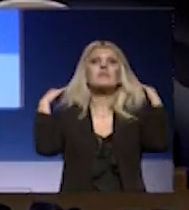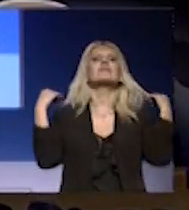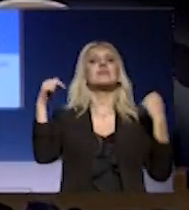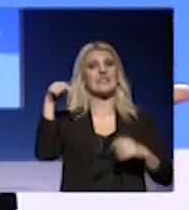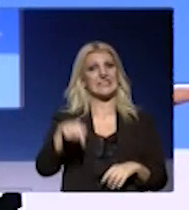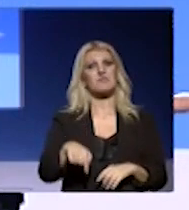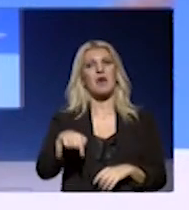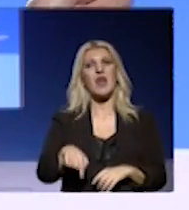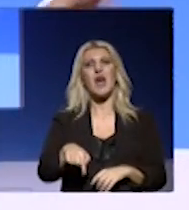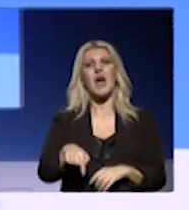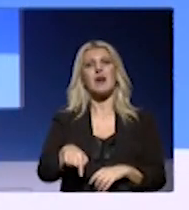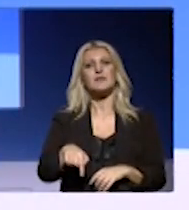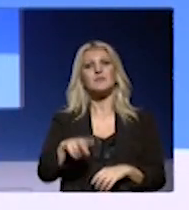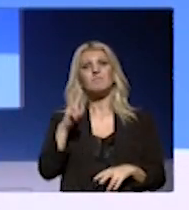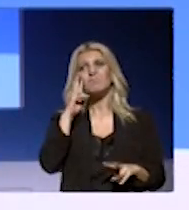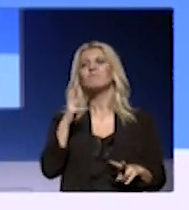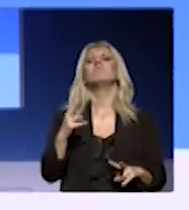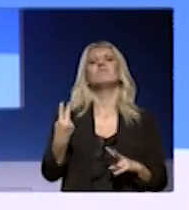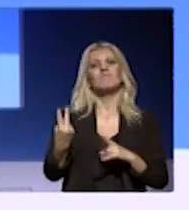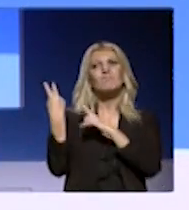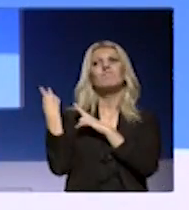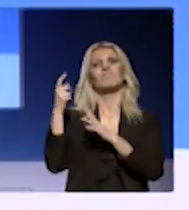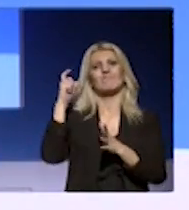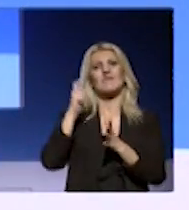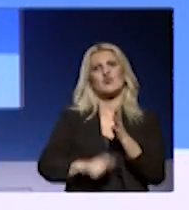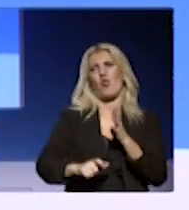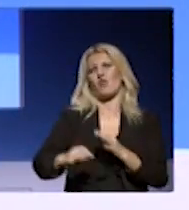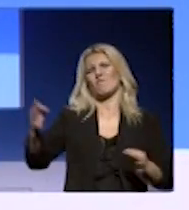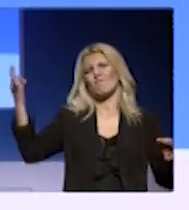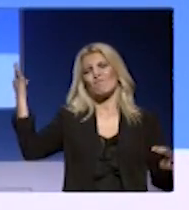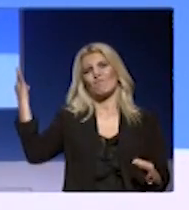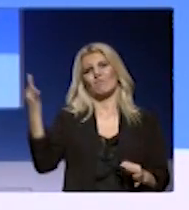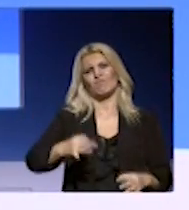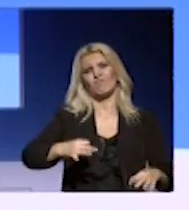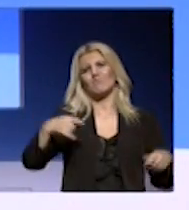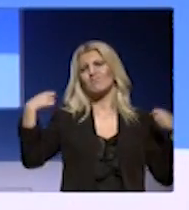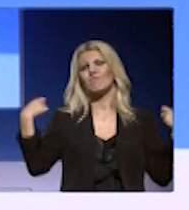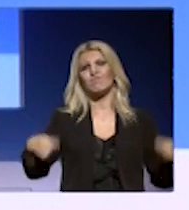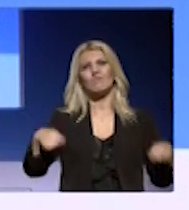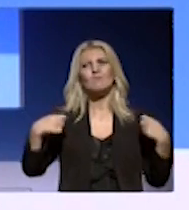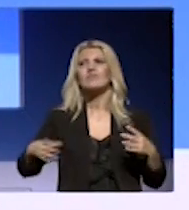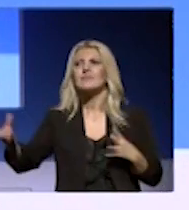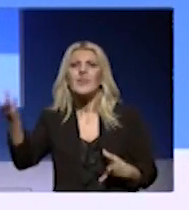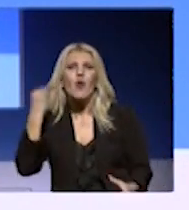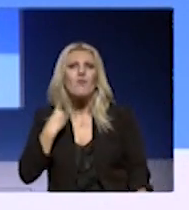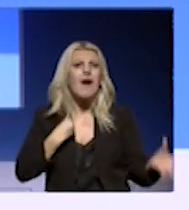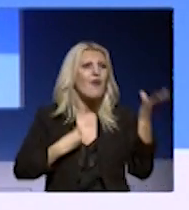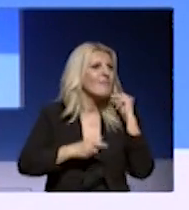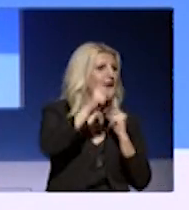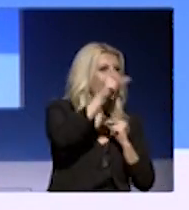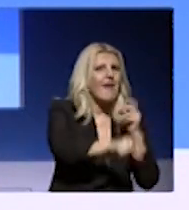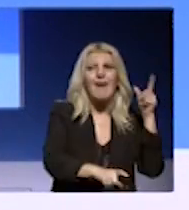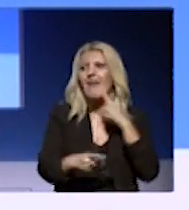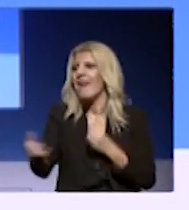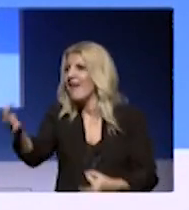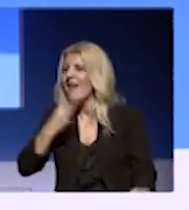καθώς βλέπουμε αυτό το θαυμάσιο έργο το οποίο έχει ήδη υλοποιηθεί, καθώς ακούμε τις ιστορίες των ανθρώπων,